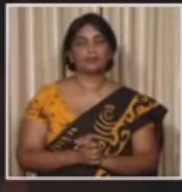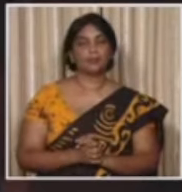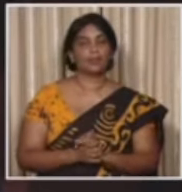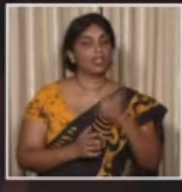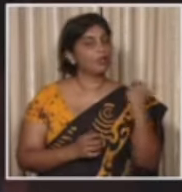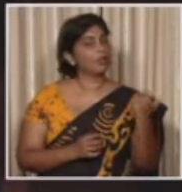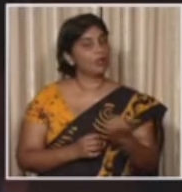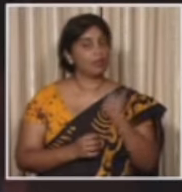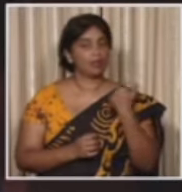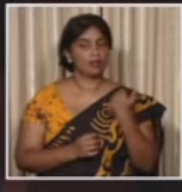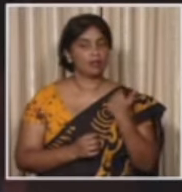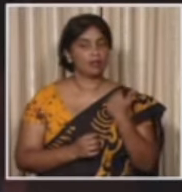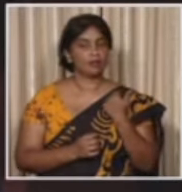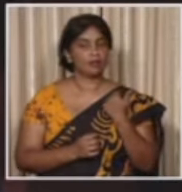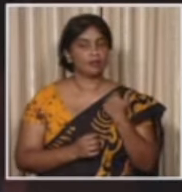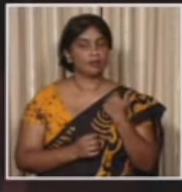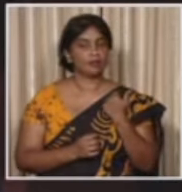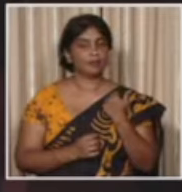නව